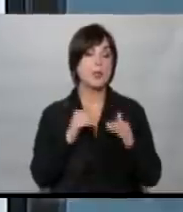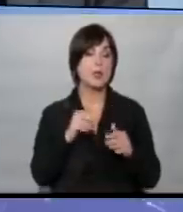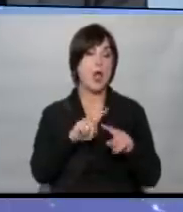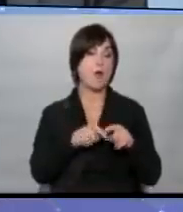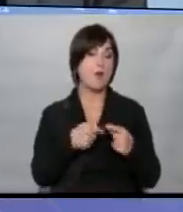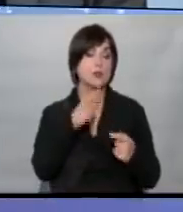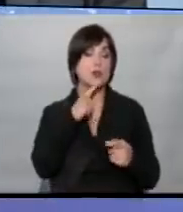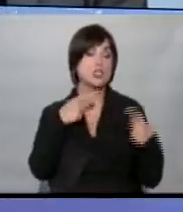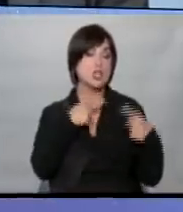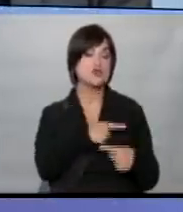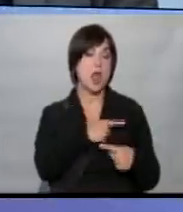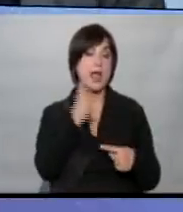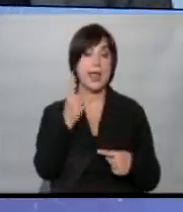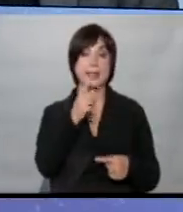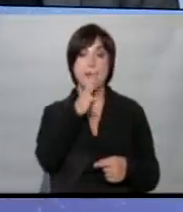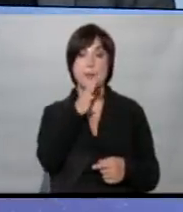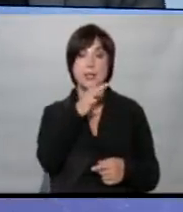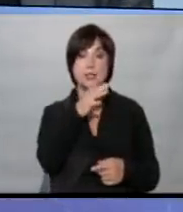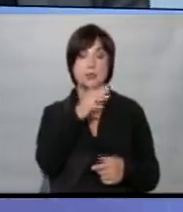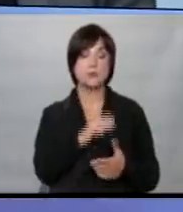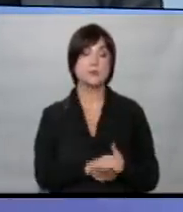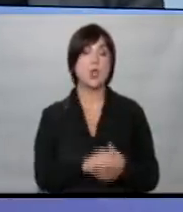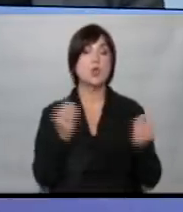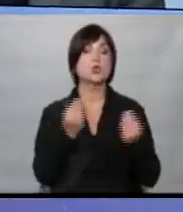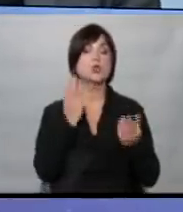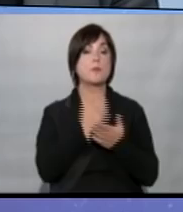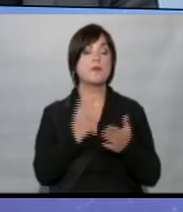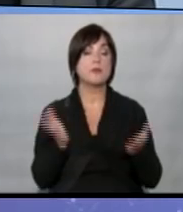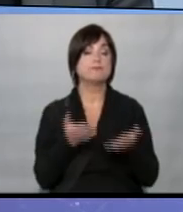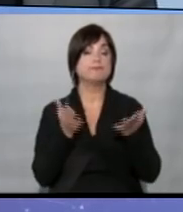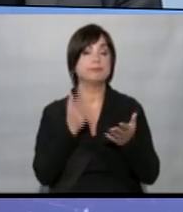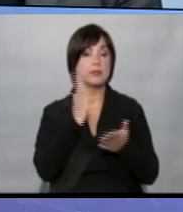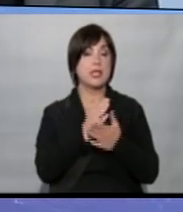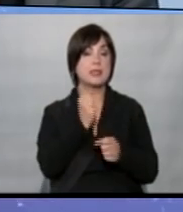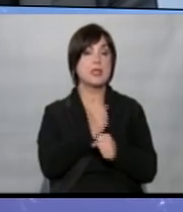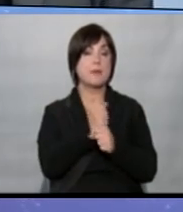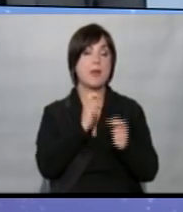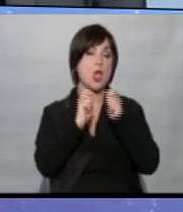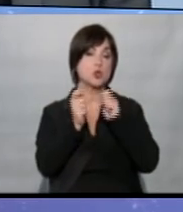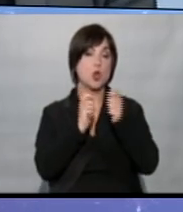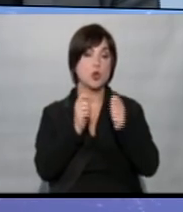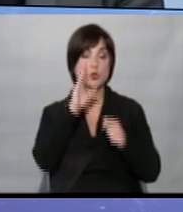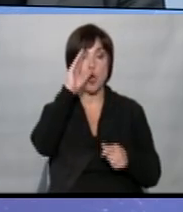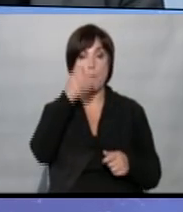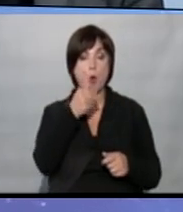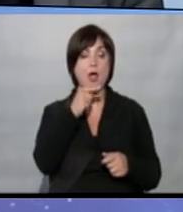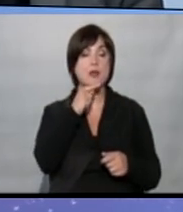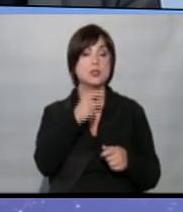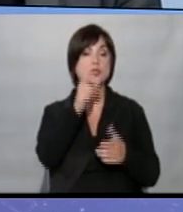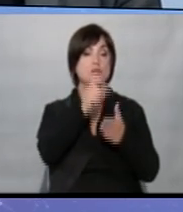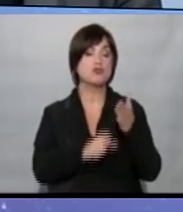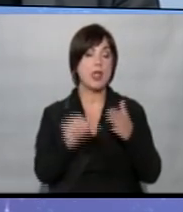во кои што за жал една Македонија плива вака или онака. Зошто бевме сфорсирани ние да направиме договор со Бугарија, да со